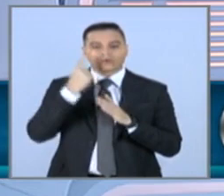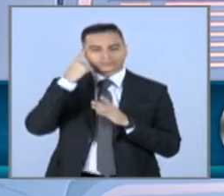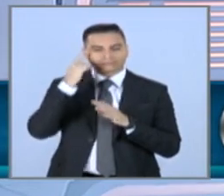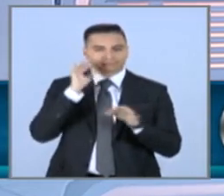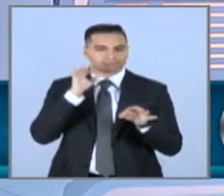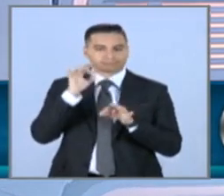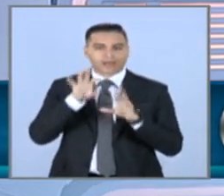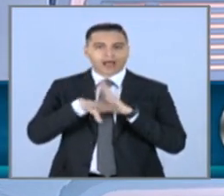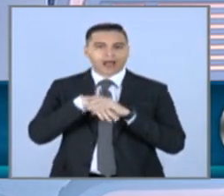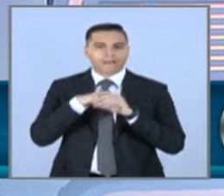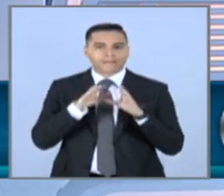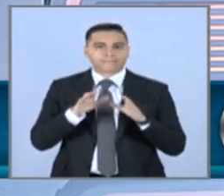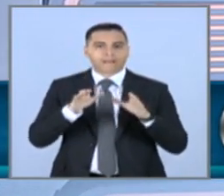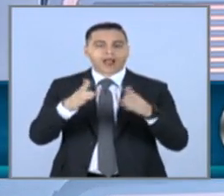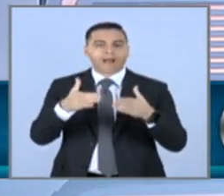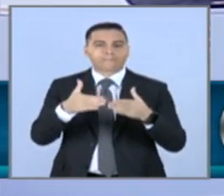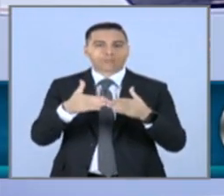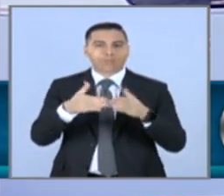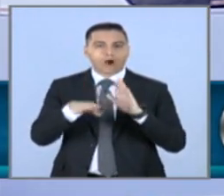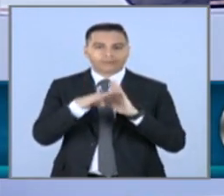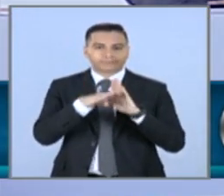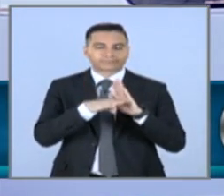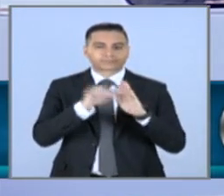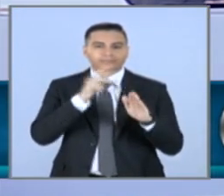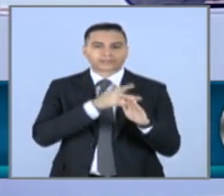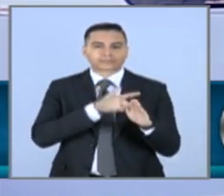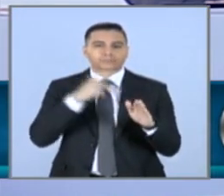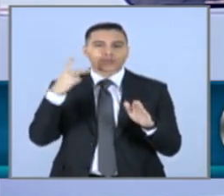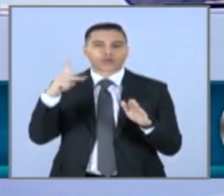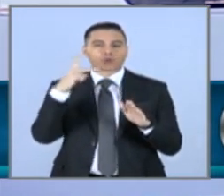الـ 22 التاريخية عام